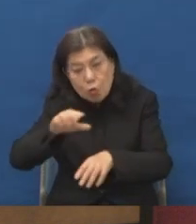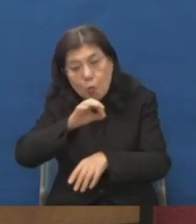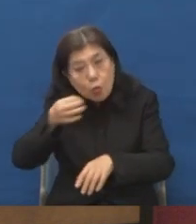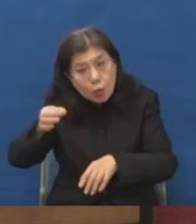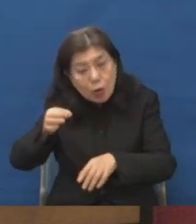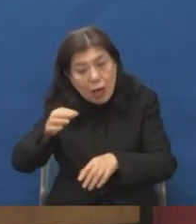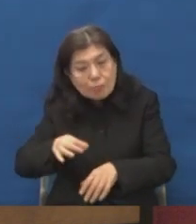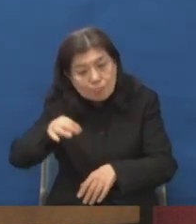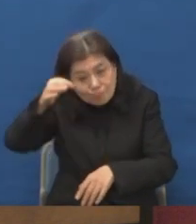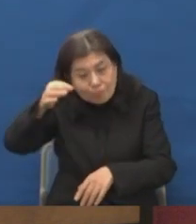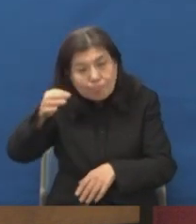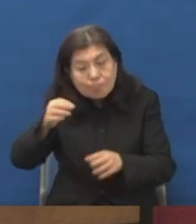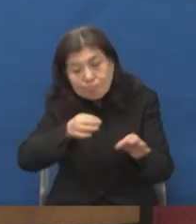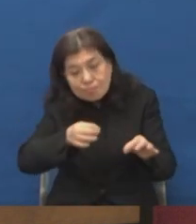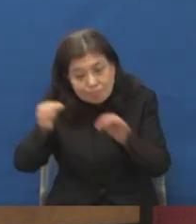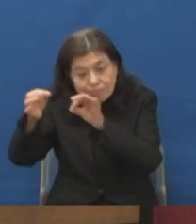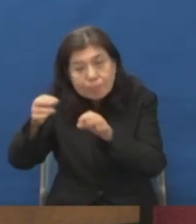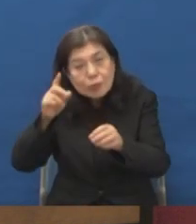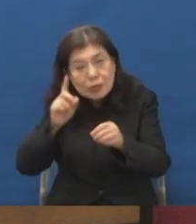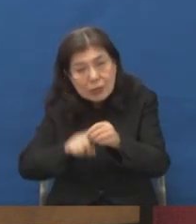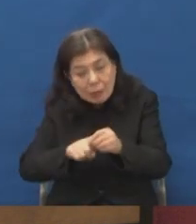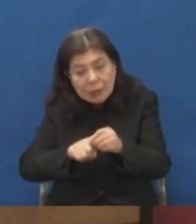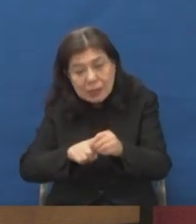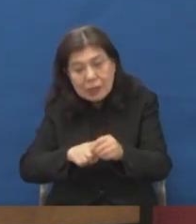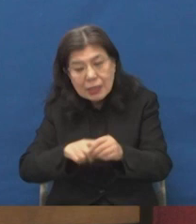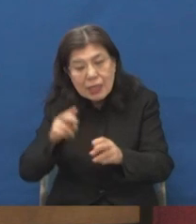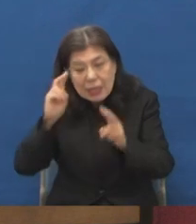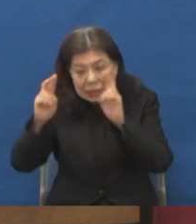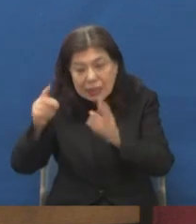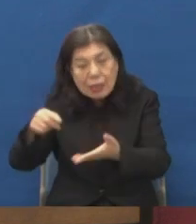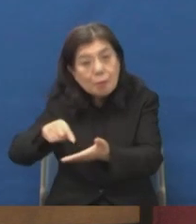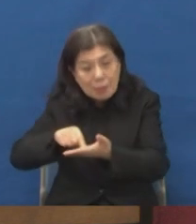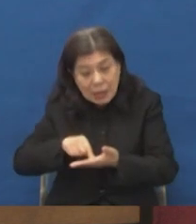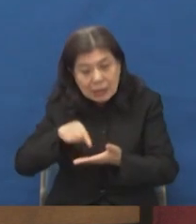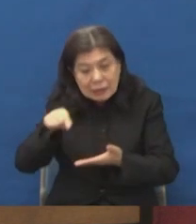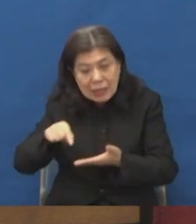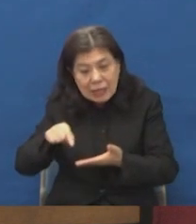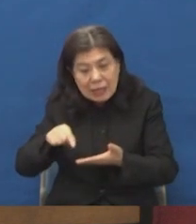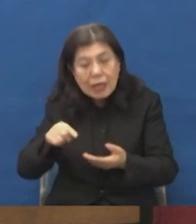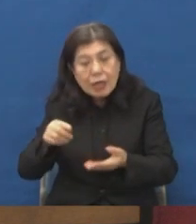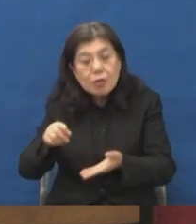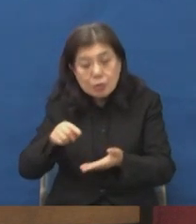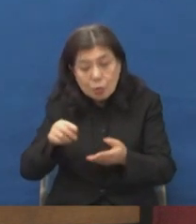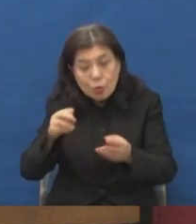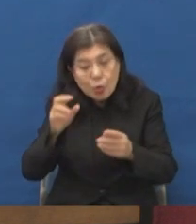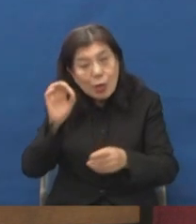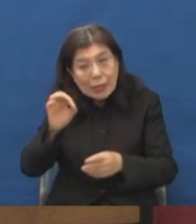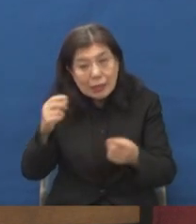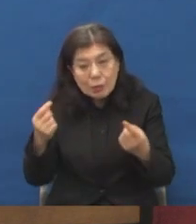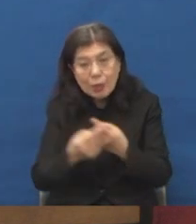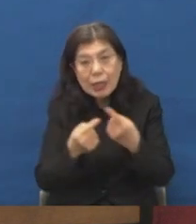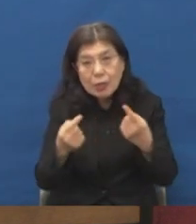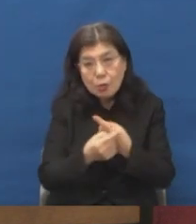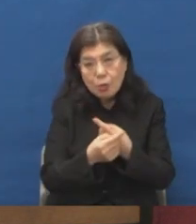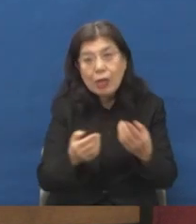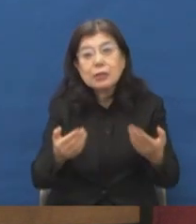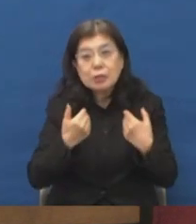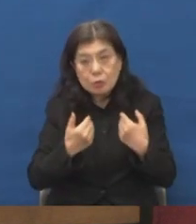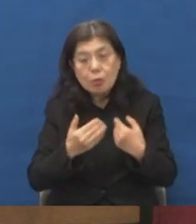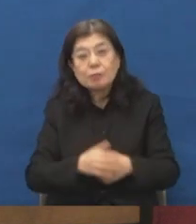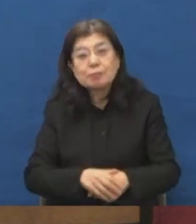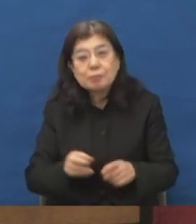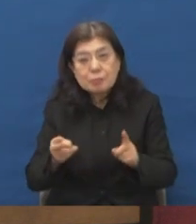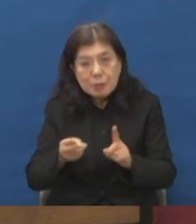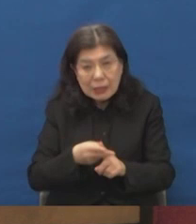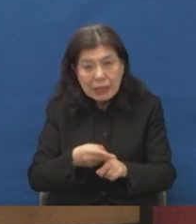負人からの請求を受け、契約書の規定に基づき、請負金額を変更する必要が生じたことのほか、建設発生